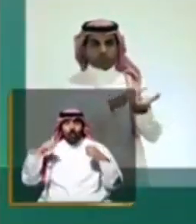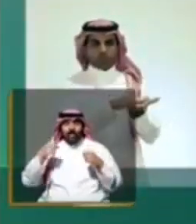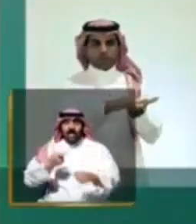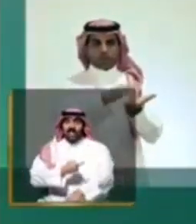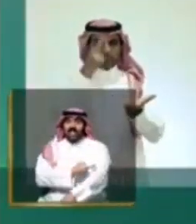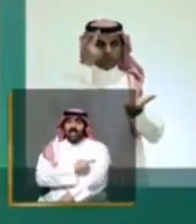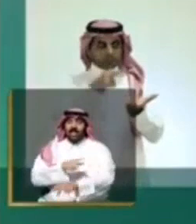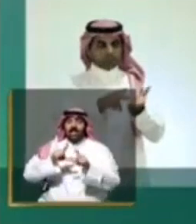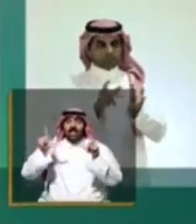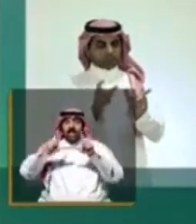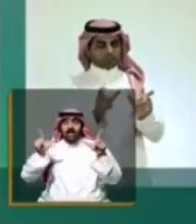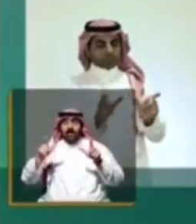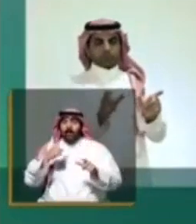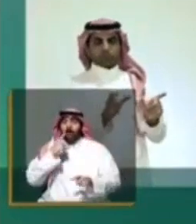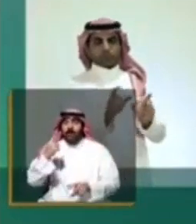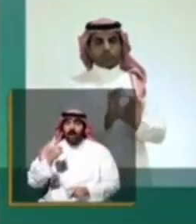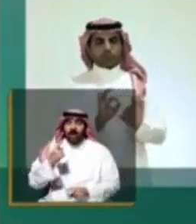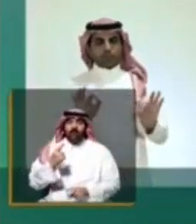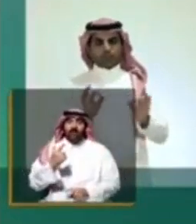ووزارة الصحة تعلن تسجيل